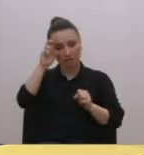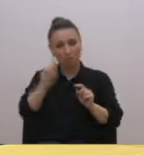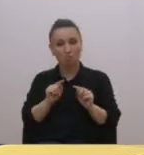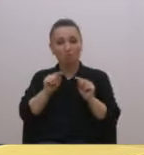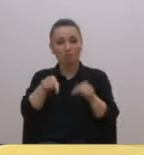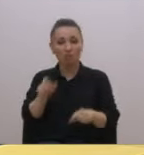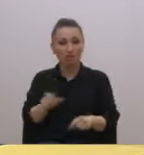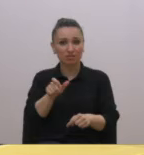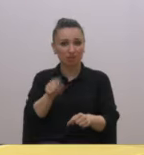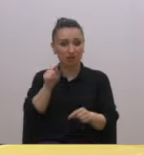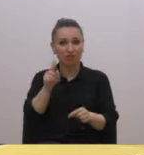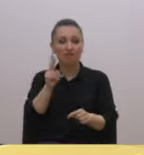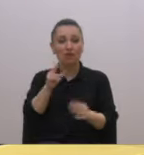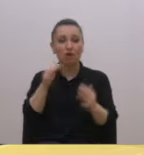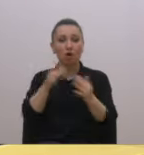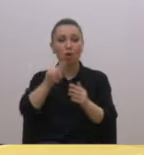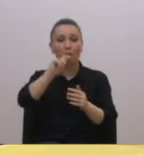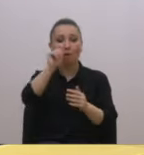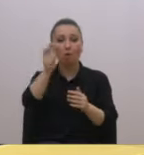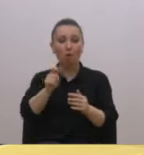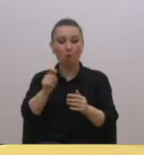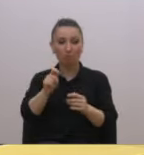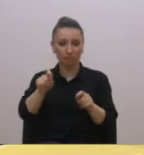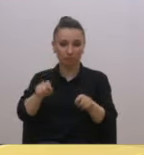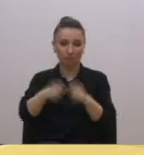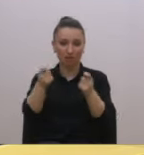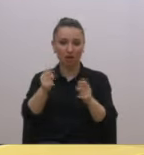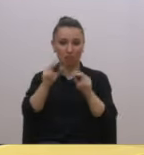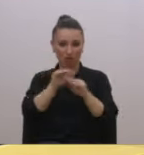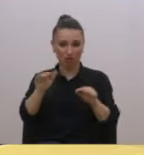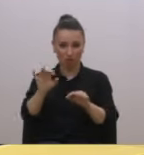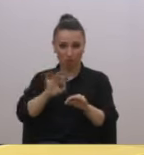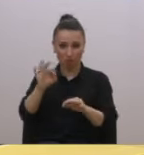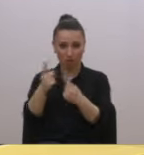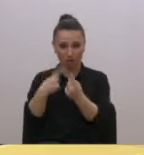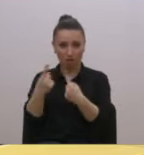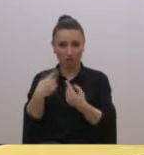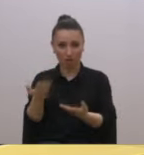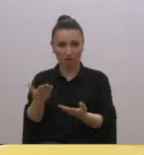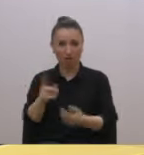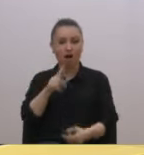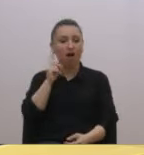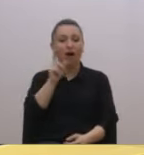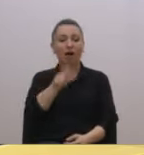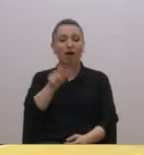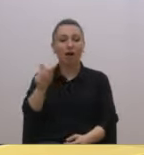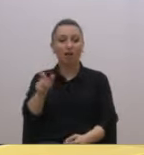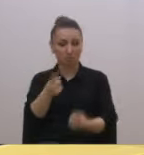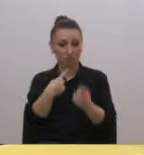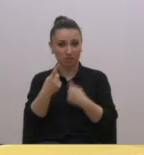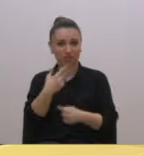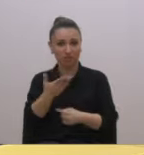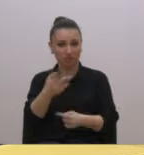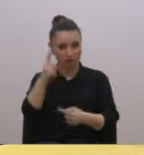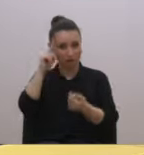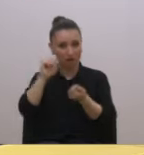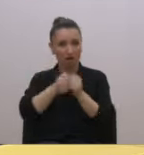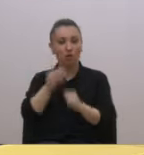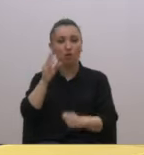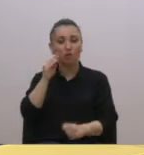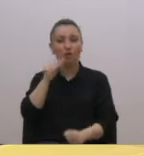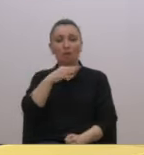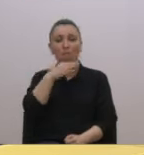ამგზით? ვინც ომის ქარცეში გახვია ქვეყანა და დღეს მშვიდობაზე გველაპარაკება. ახალგაზრდებზე საუბრობენ და გახსოვთ, როცა